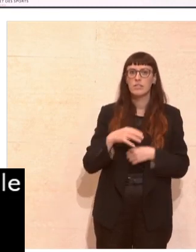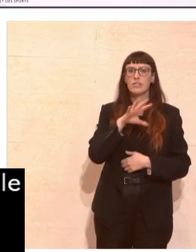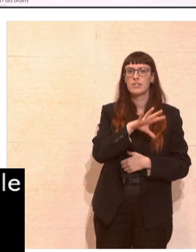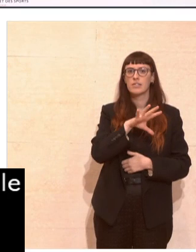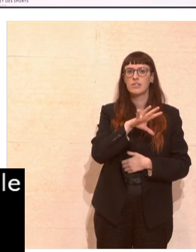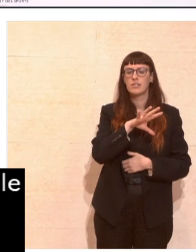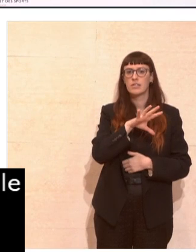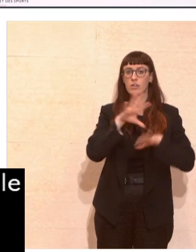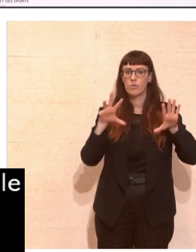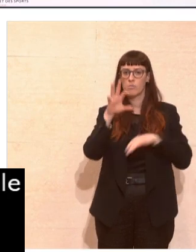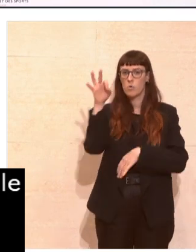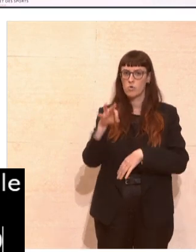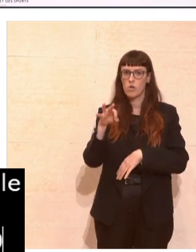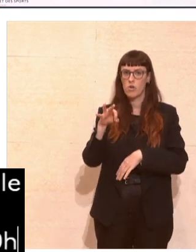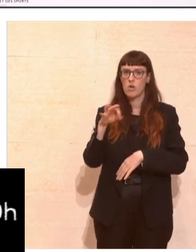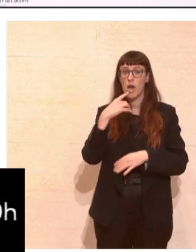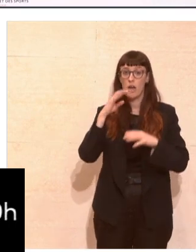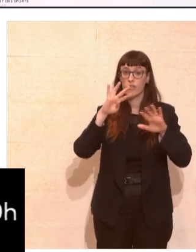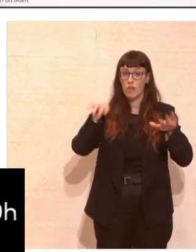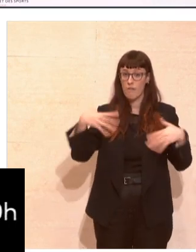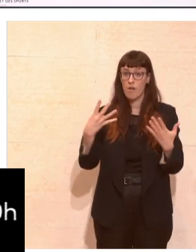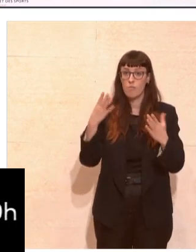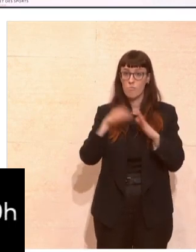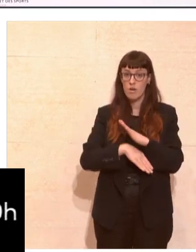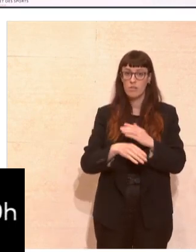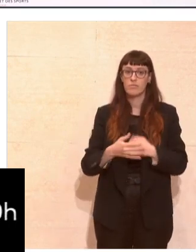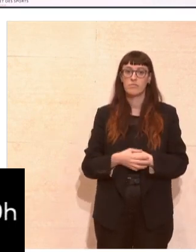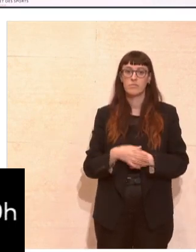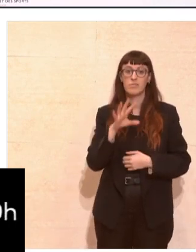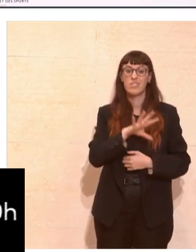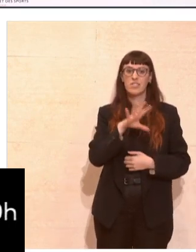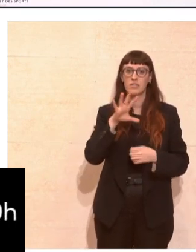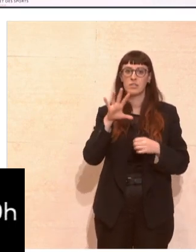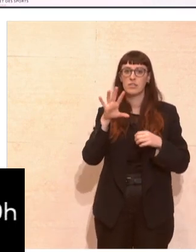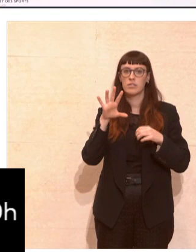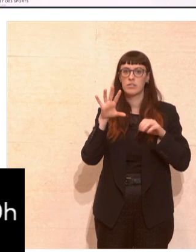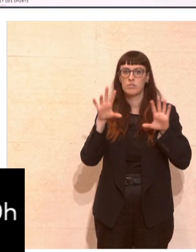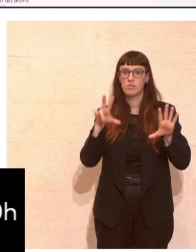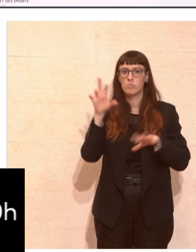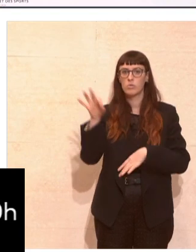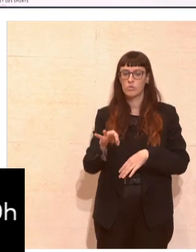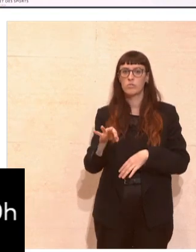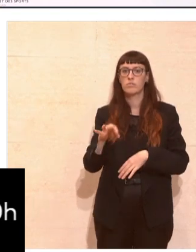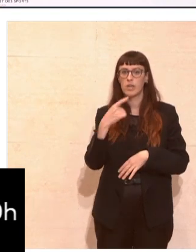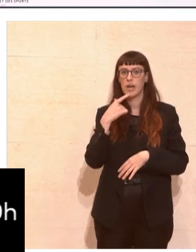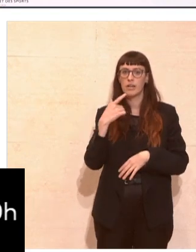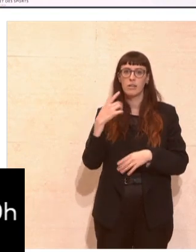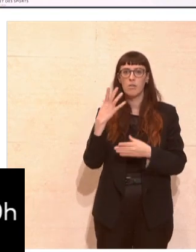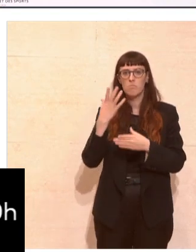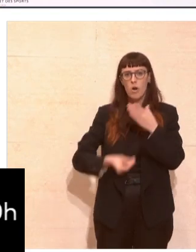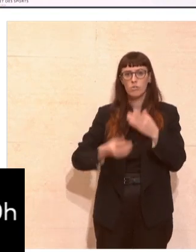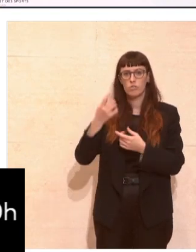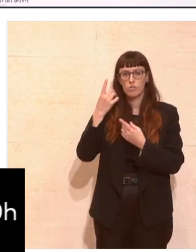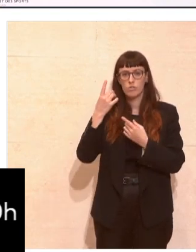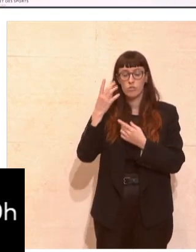9 heures et 70% des adolescents se plaignent de troubles du sommeil. Ici, je vous montre des données qu'on a